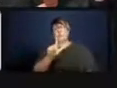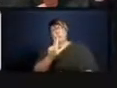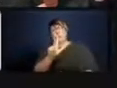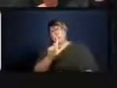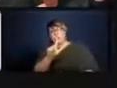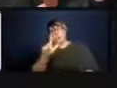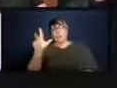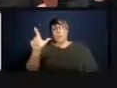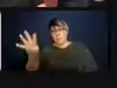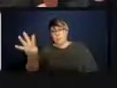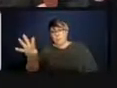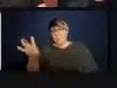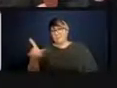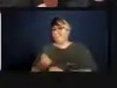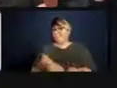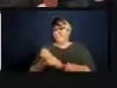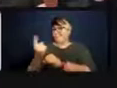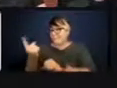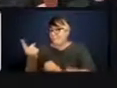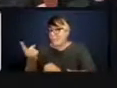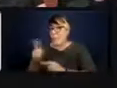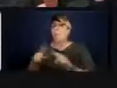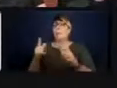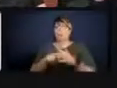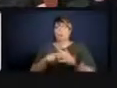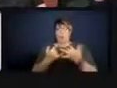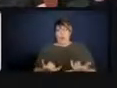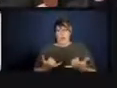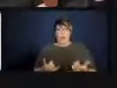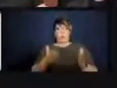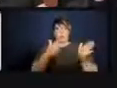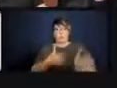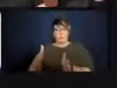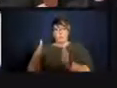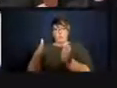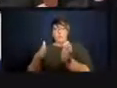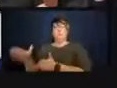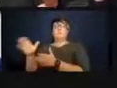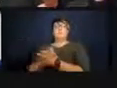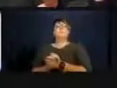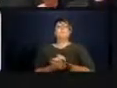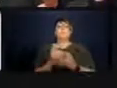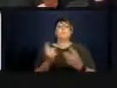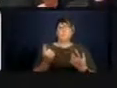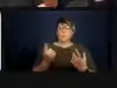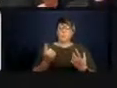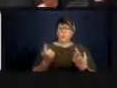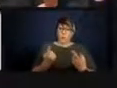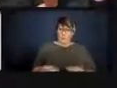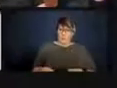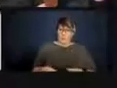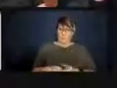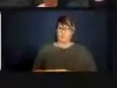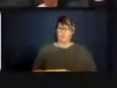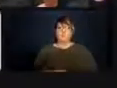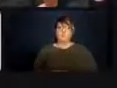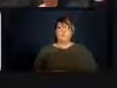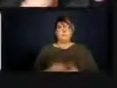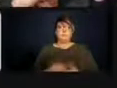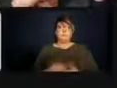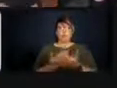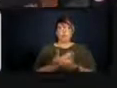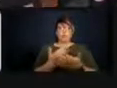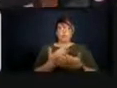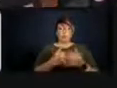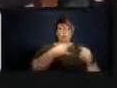wanafunzi hawa pale ambapo wanaenda katika wanapopiga hatua ili kuenda katika